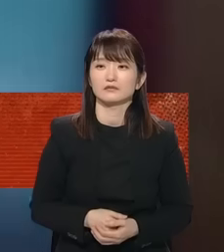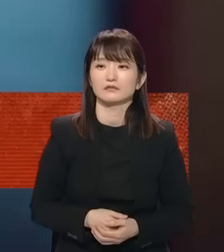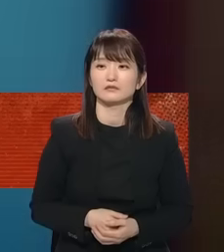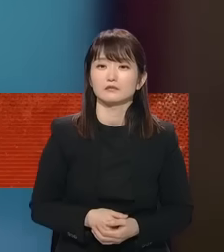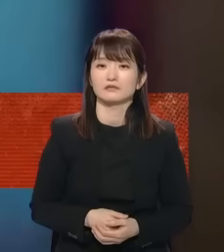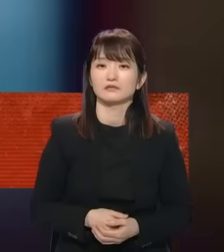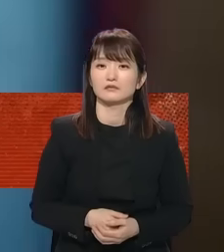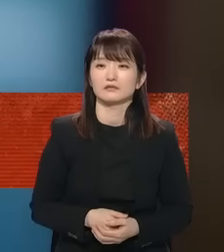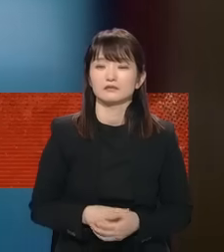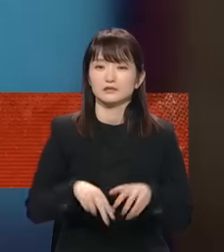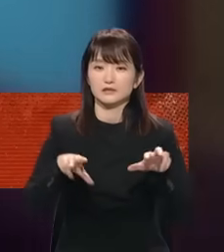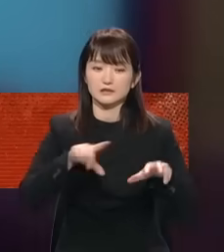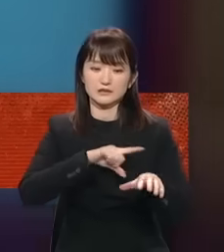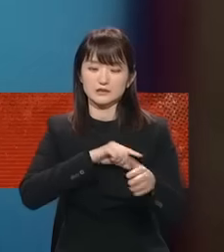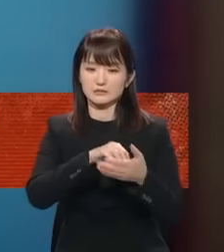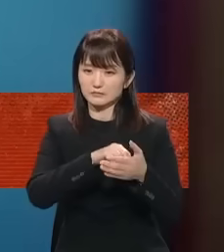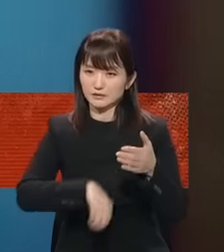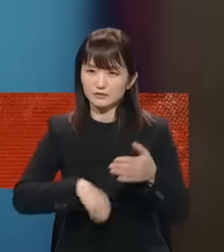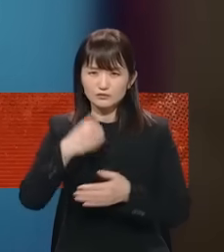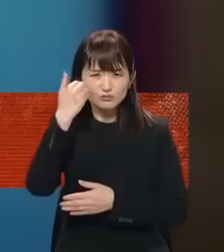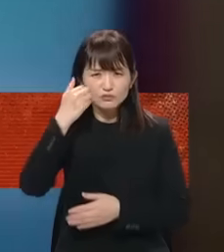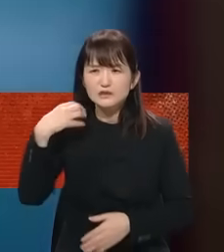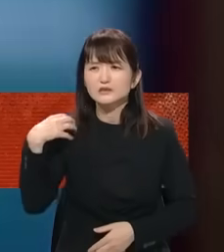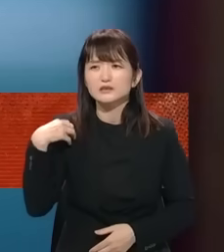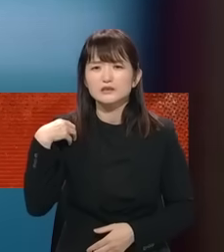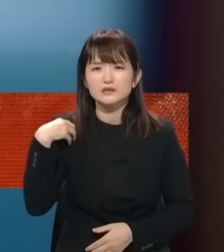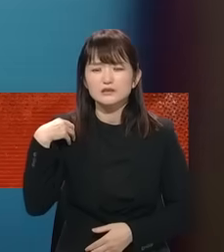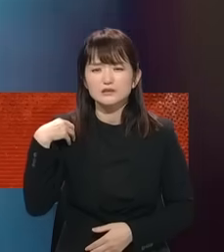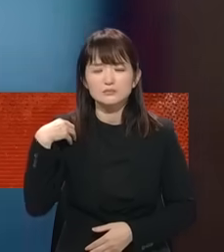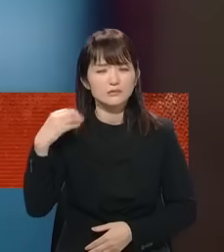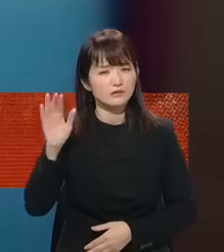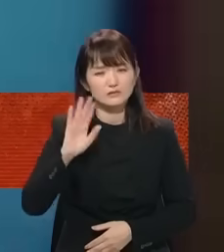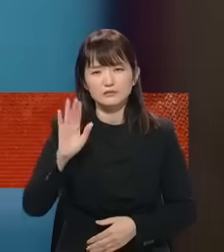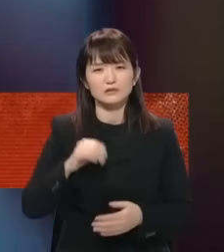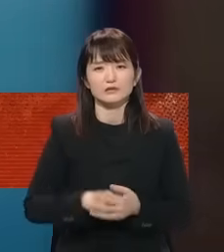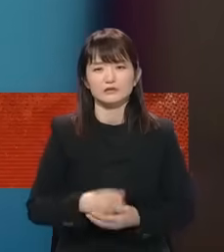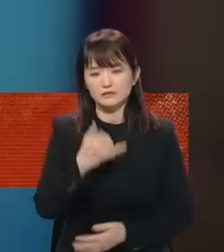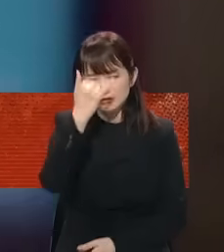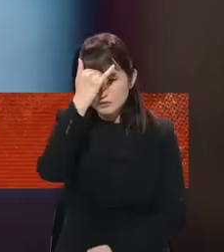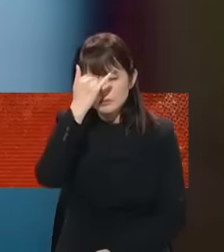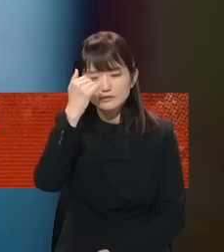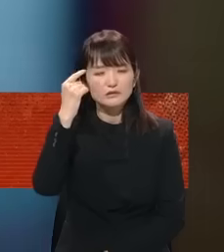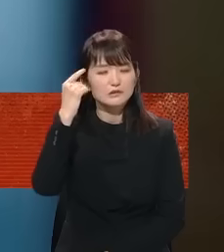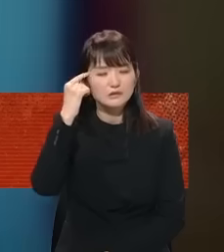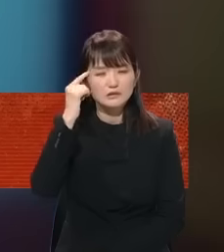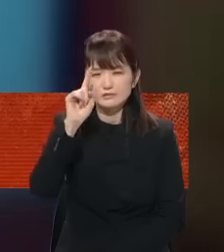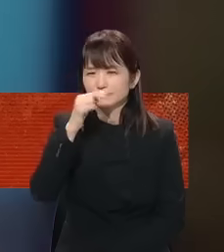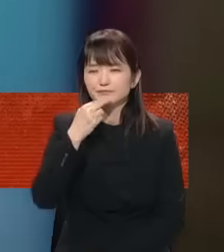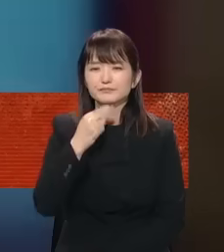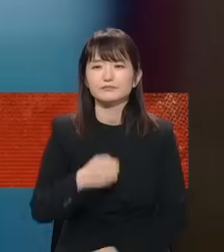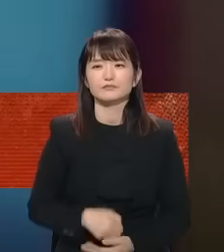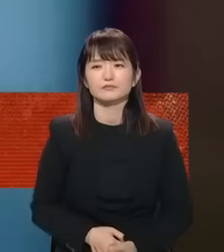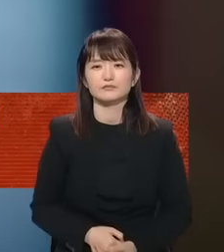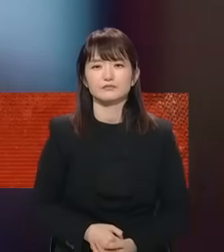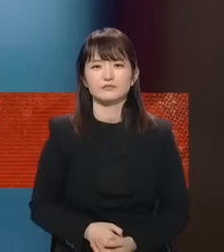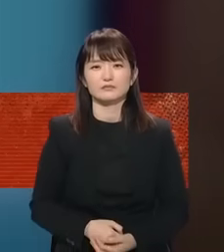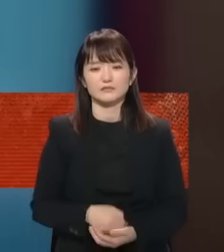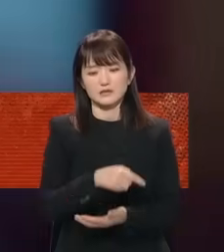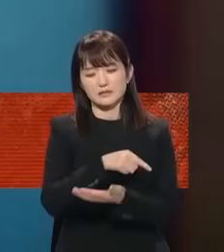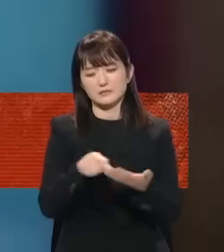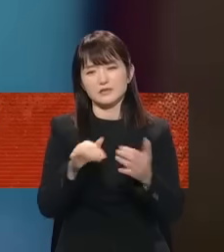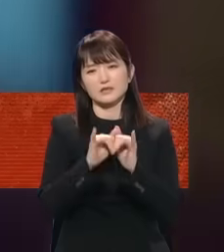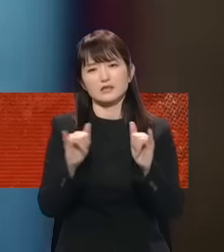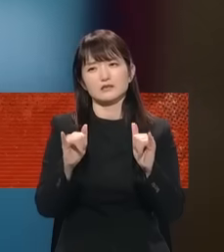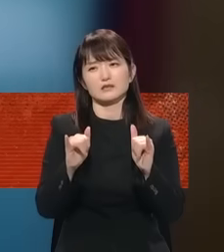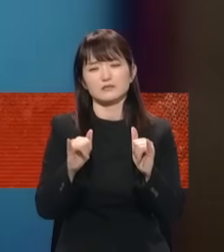이게 지금 명이기 때문에 누군가한테 책임을 부여하지도 않고 뭐 이렇게 뭐 윤리 의식도 별로 없고 이런 상태에서 이렇게 희생자들 뭐